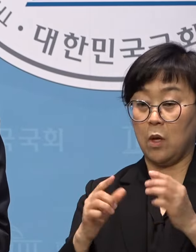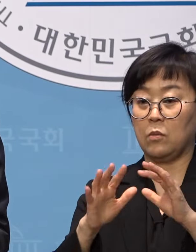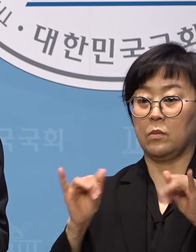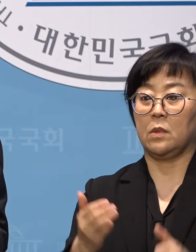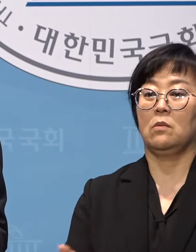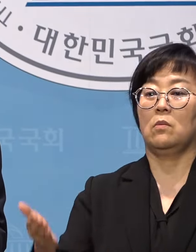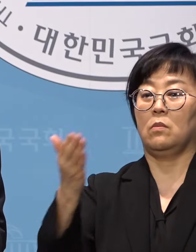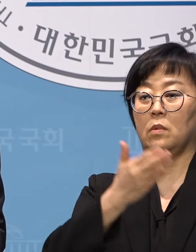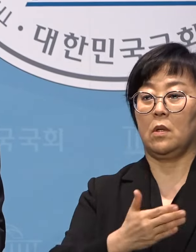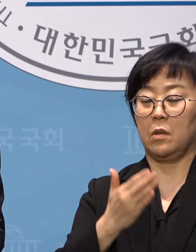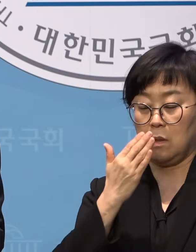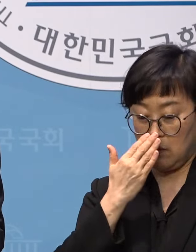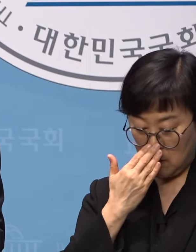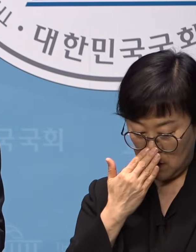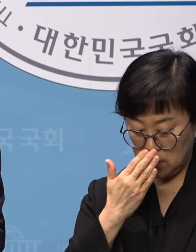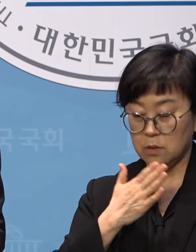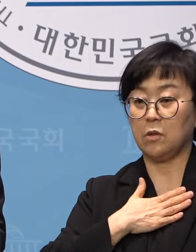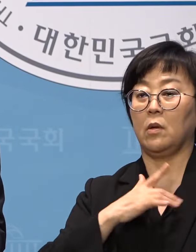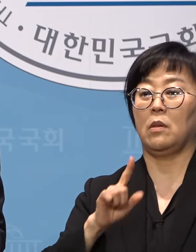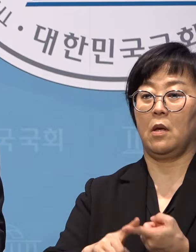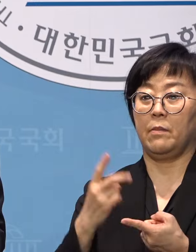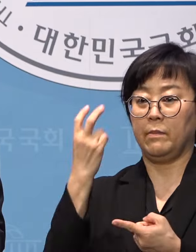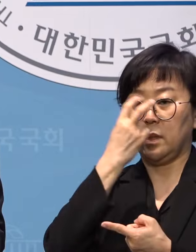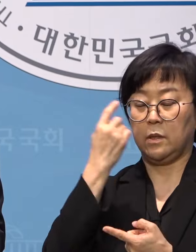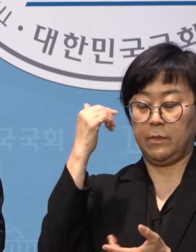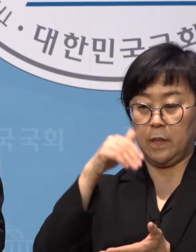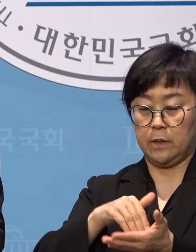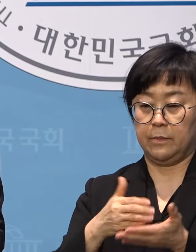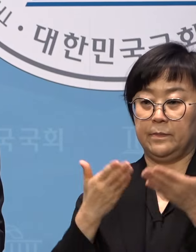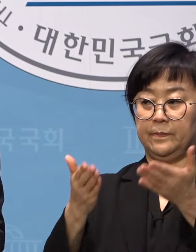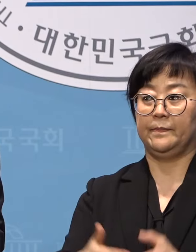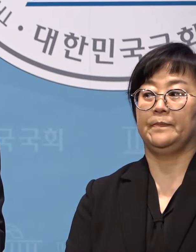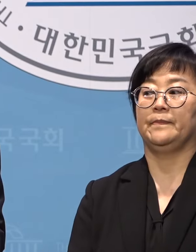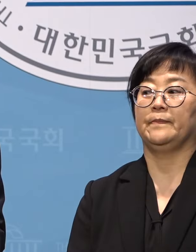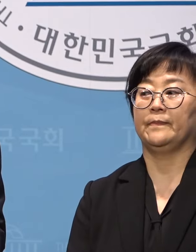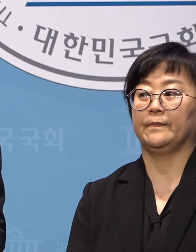국민께 겸허한 저에 대한 성찰의 말씀을 올리겠습니다.